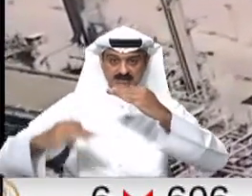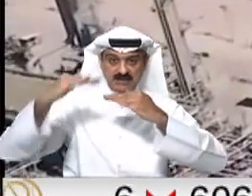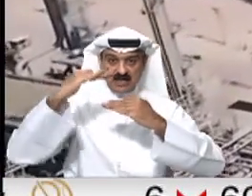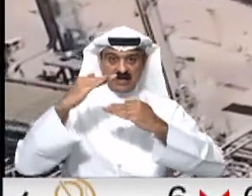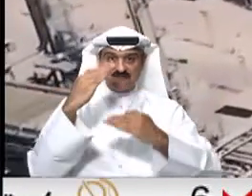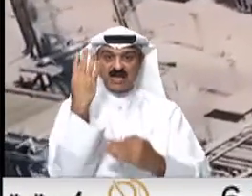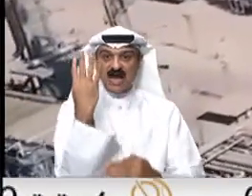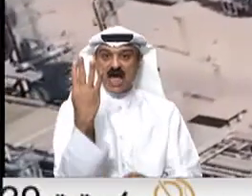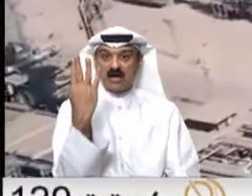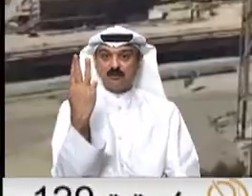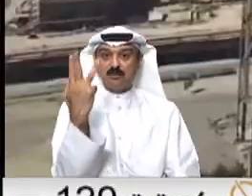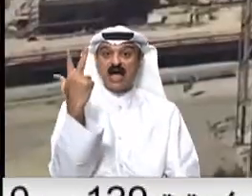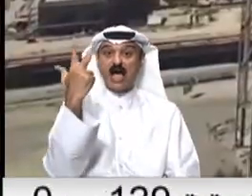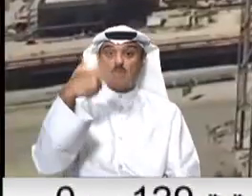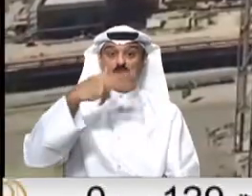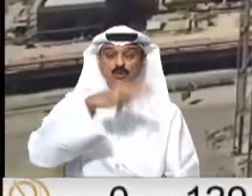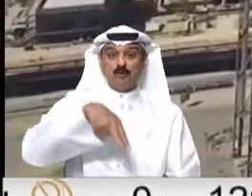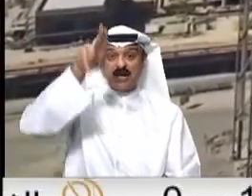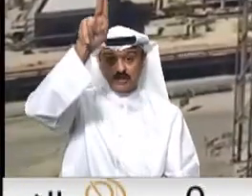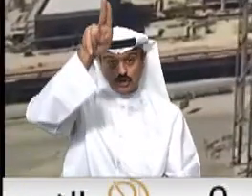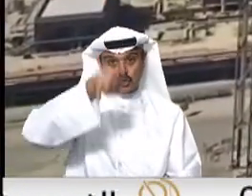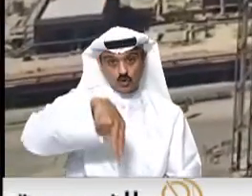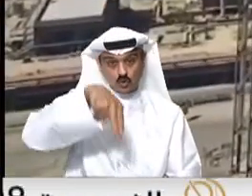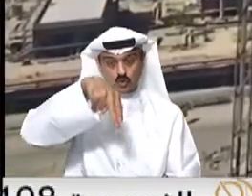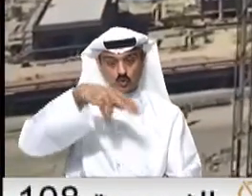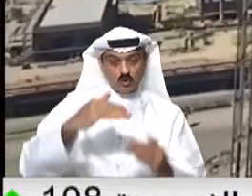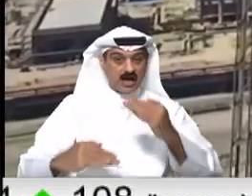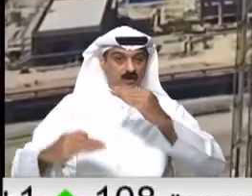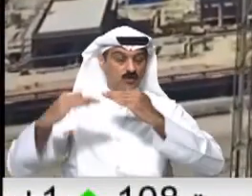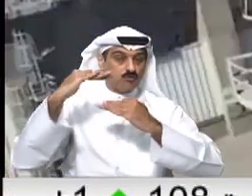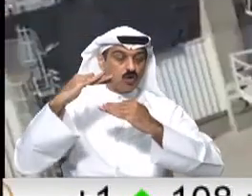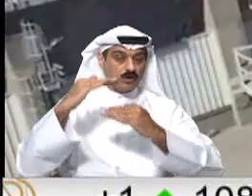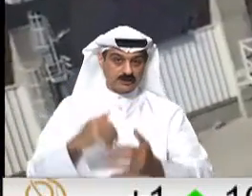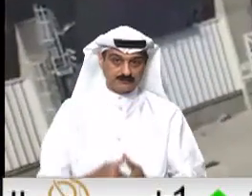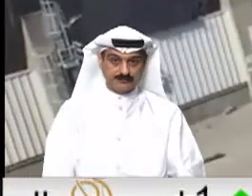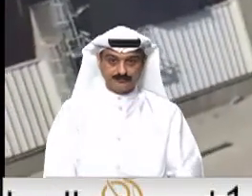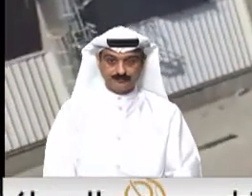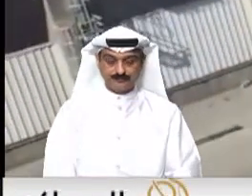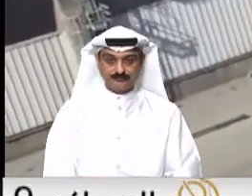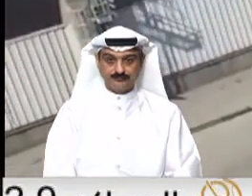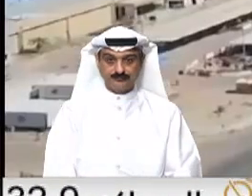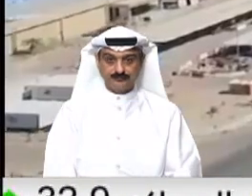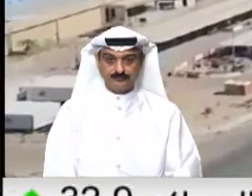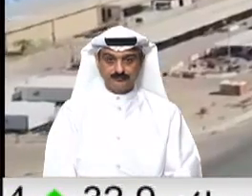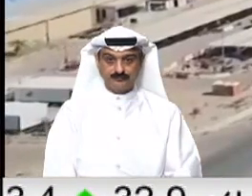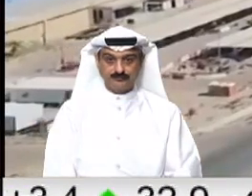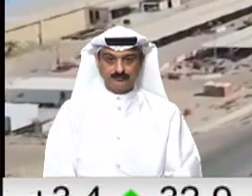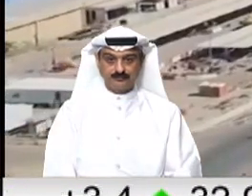84 دولار و29 سنتا للبرميل الواحد.